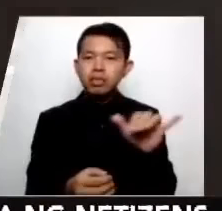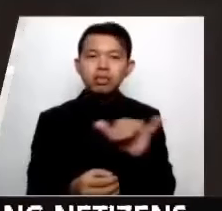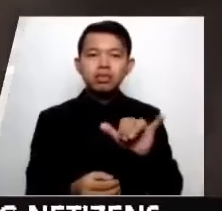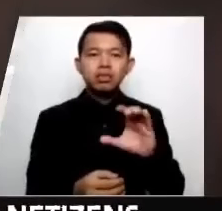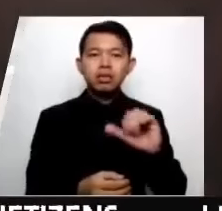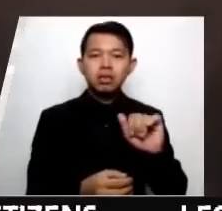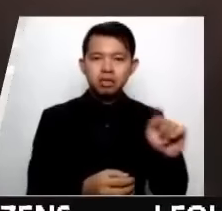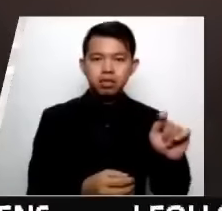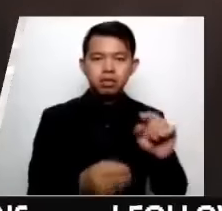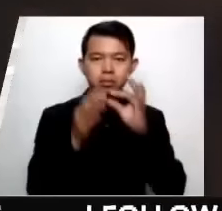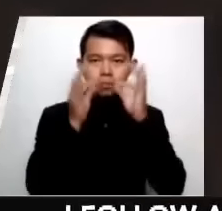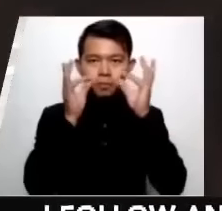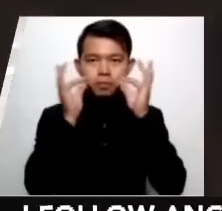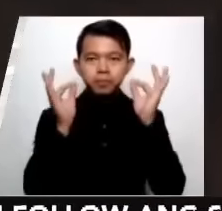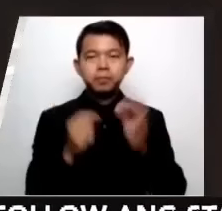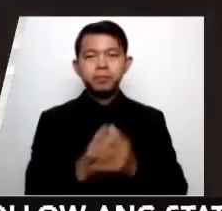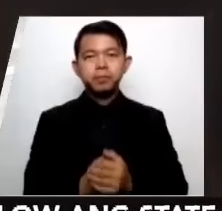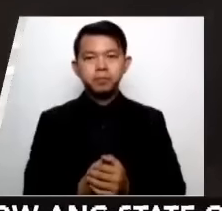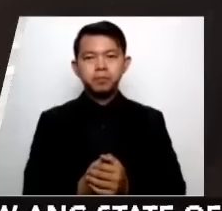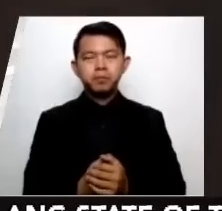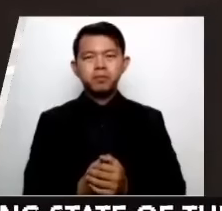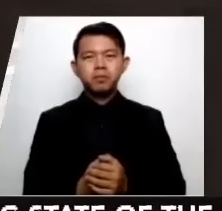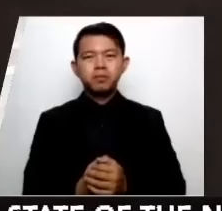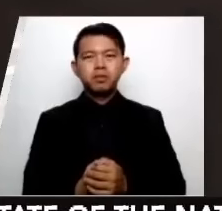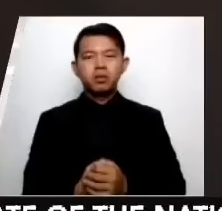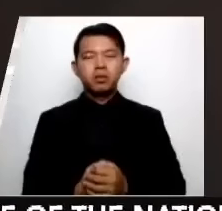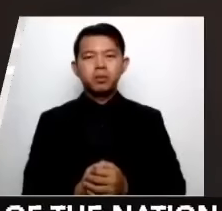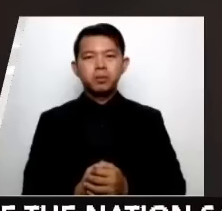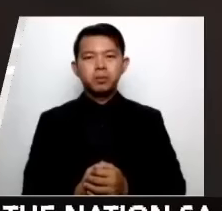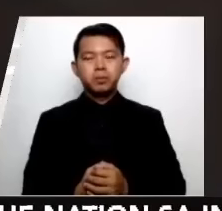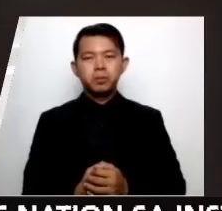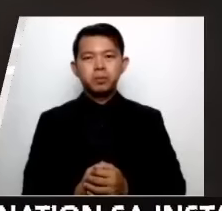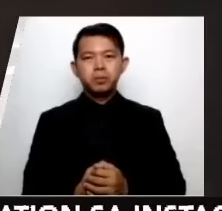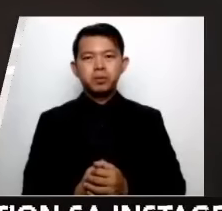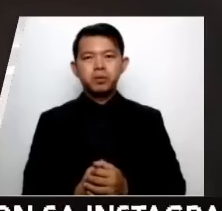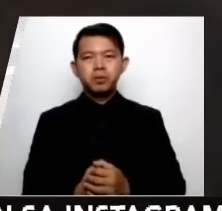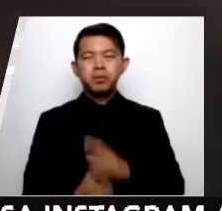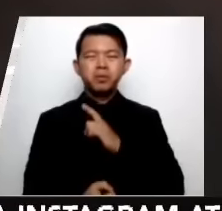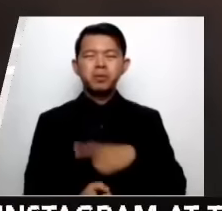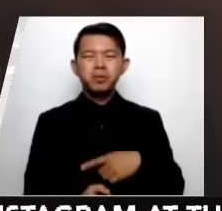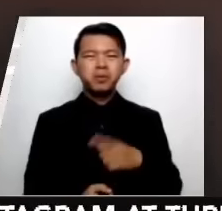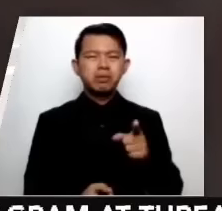Ay, Diyos ko Lord! Hindi na makatarungan yan!